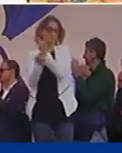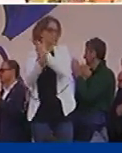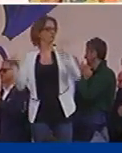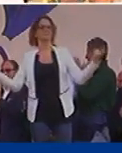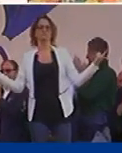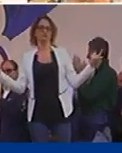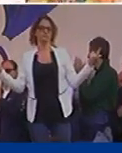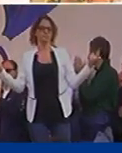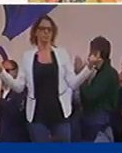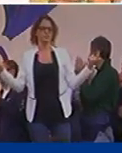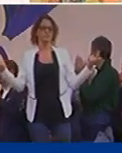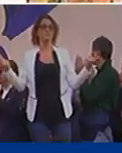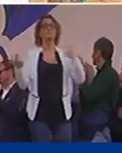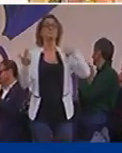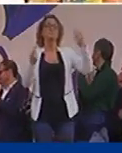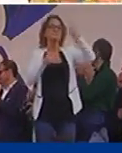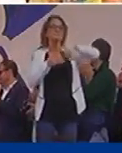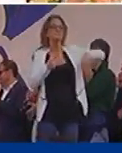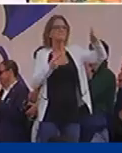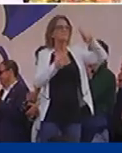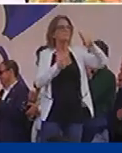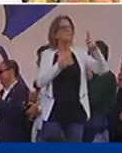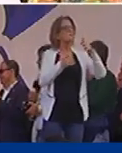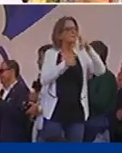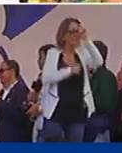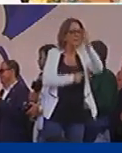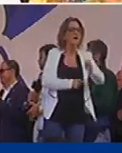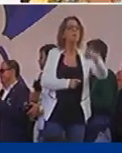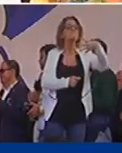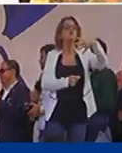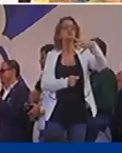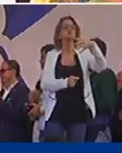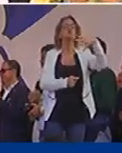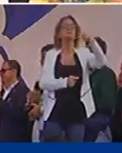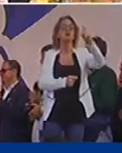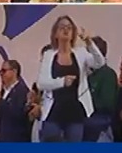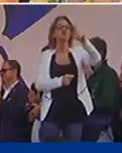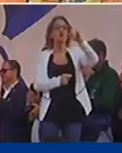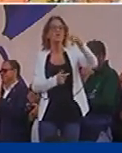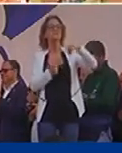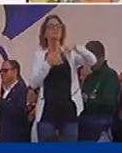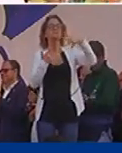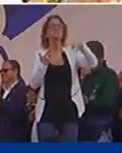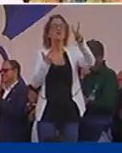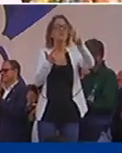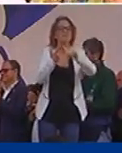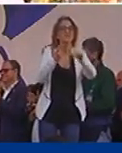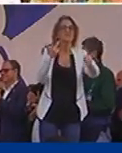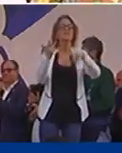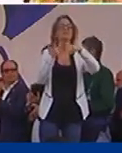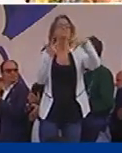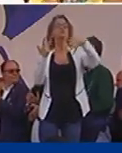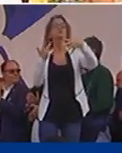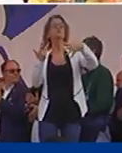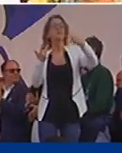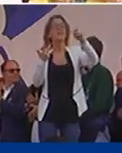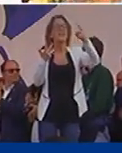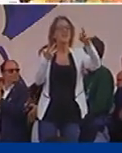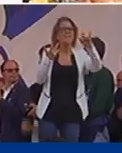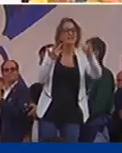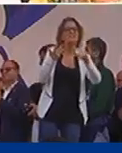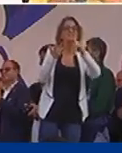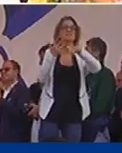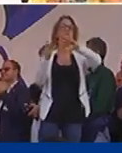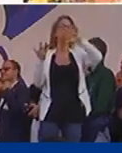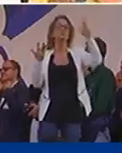spazio. lode a monsignor Maggiolini, a Monsignor Biffi, a Monsignor e